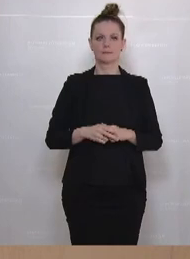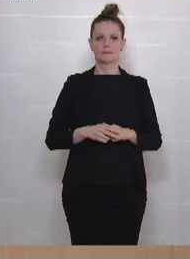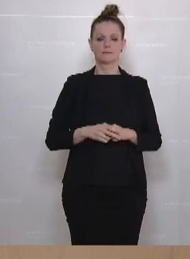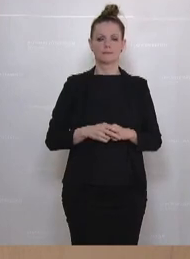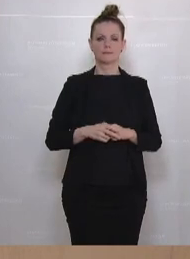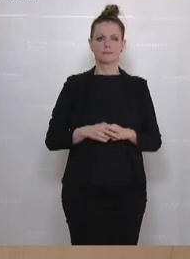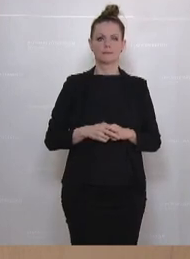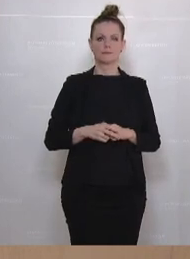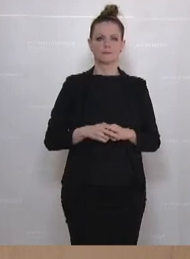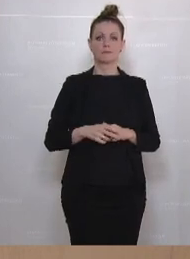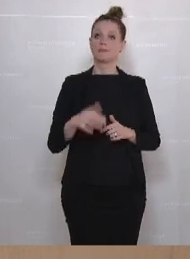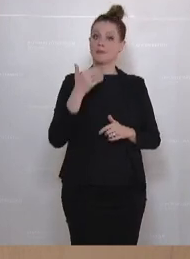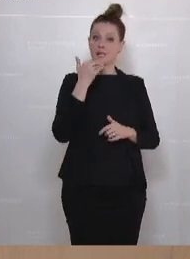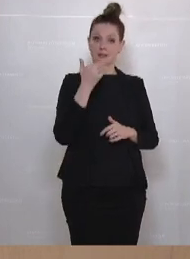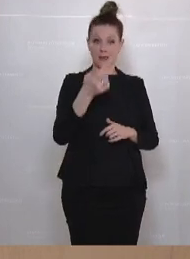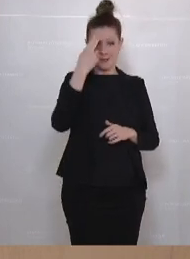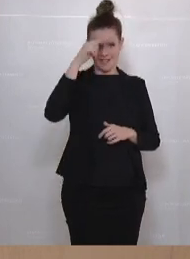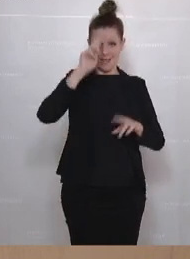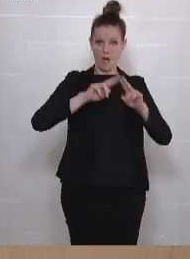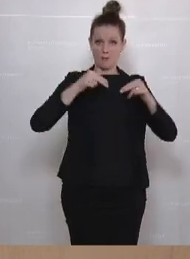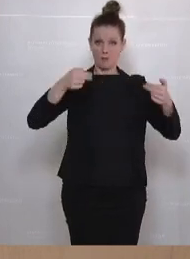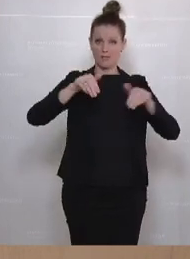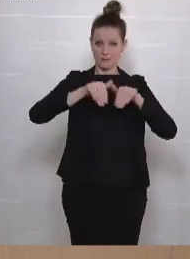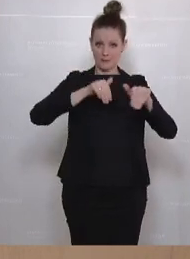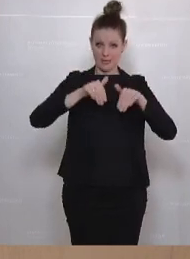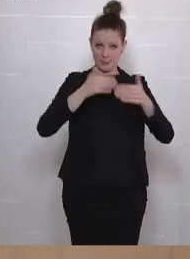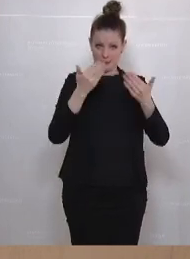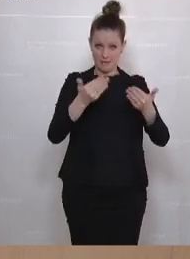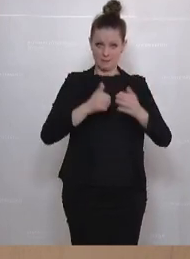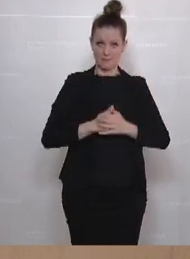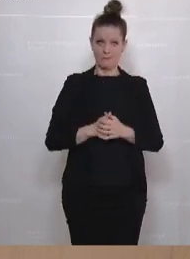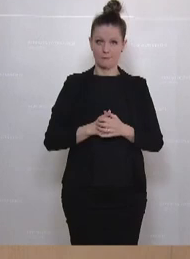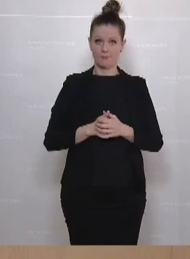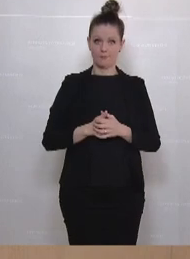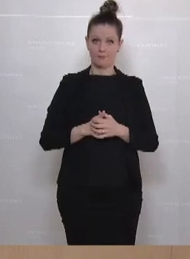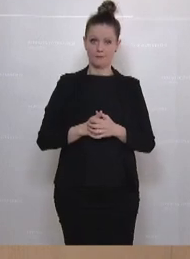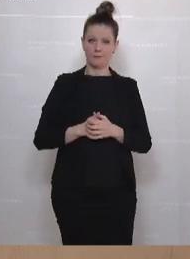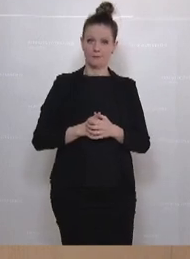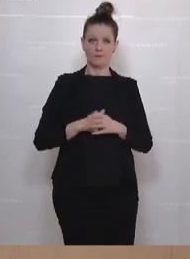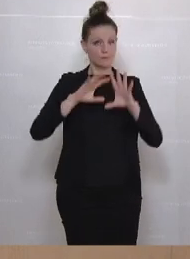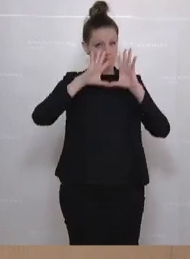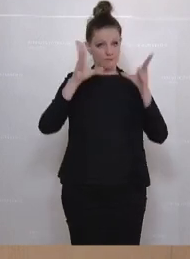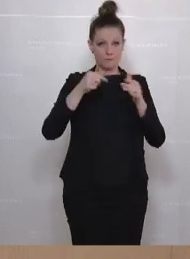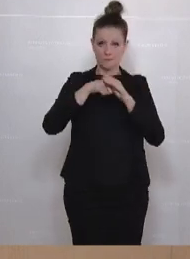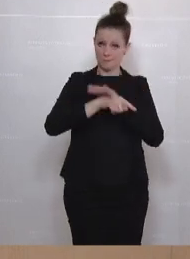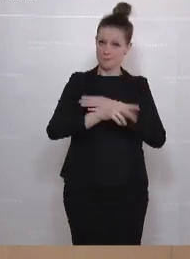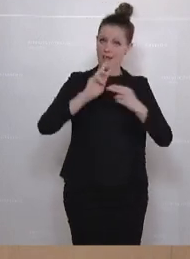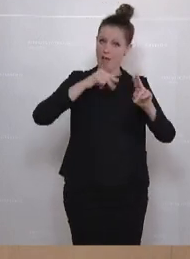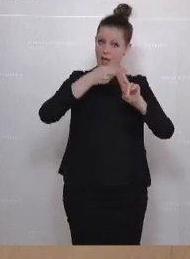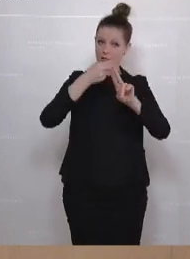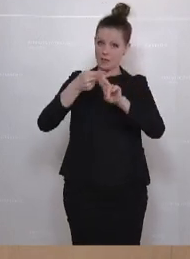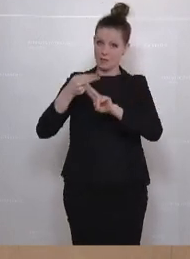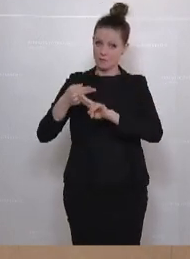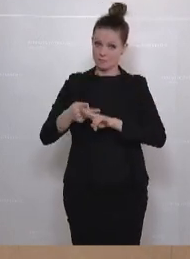Ich bedanke mich beim Herrn Bundesminister für die umfassende Beantwortung der